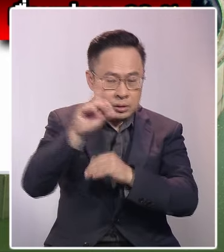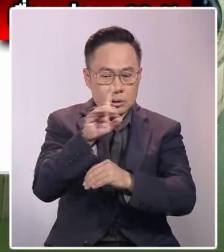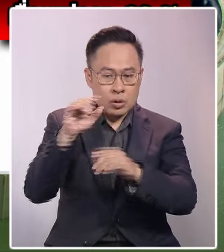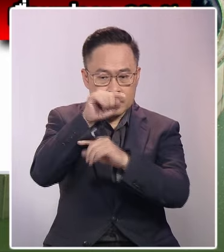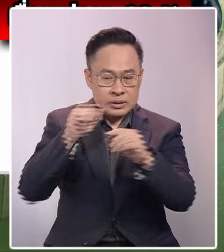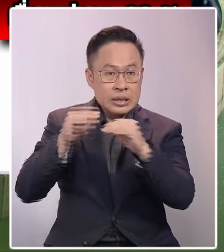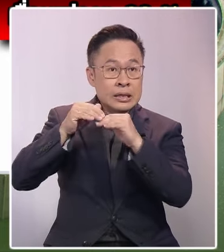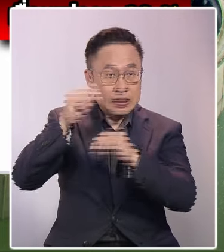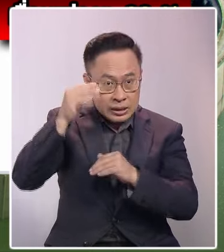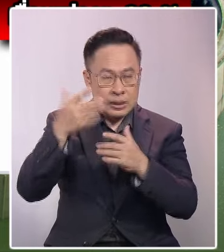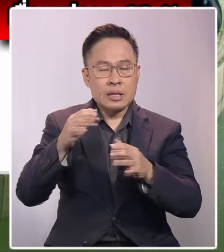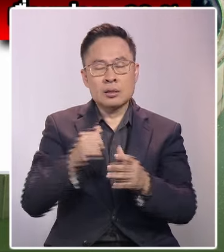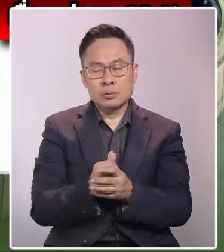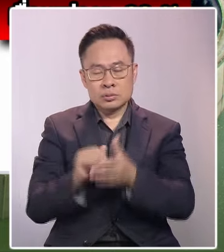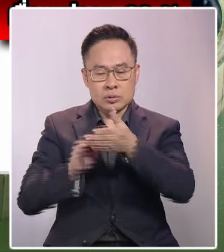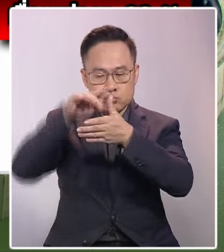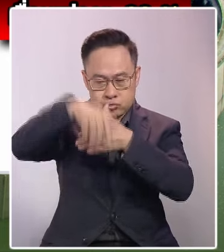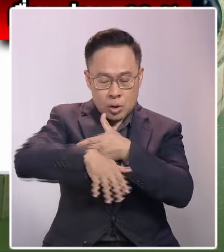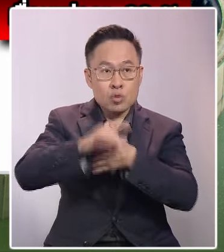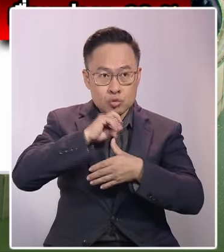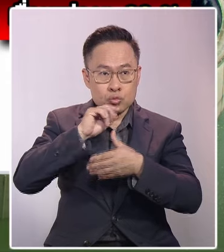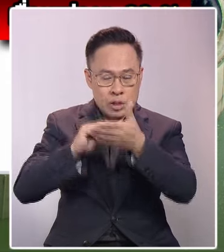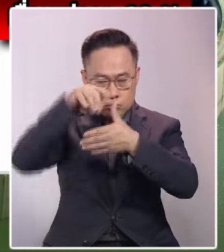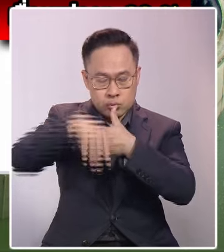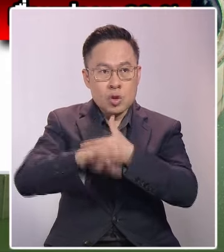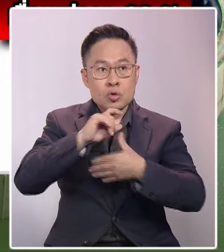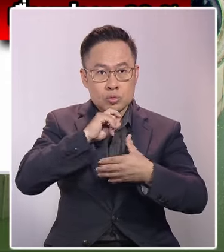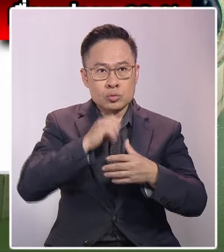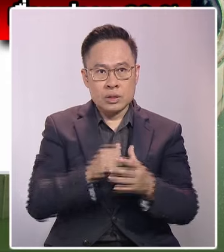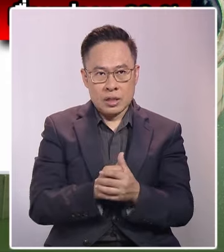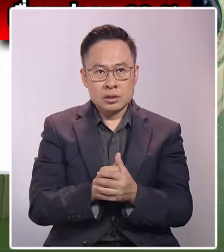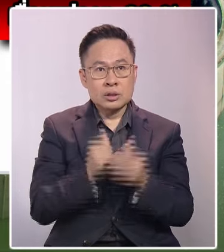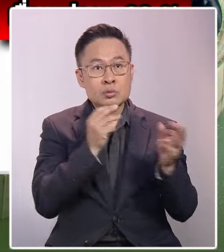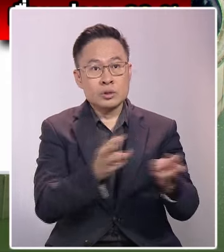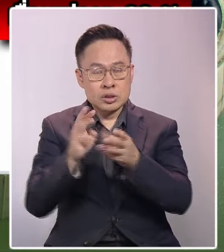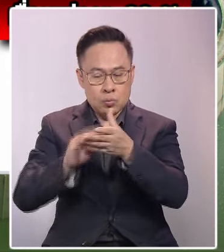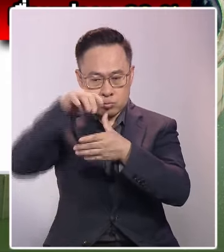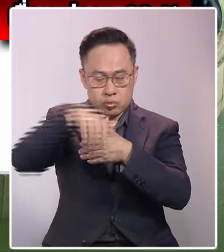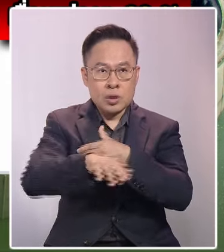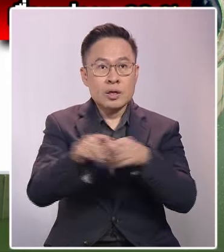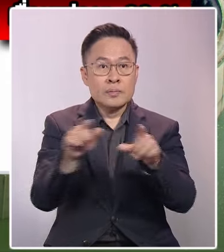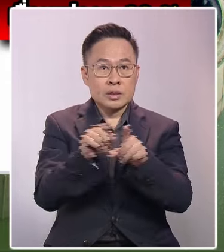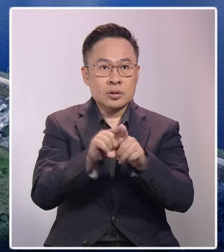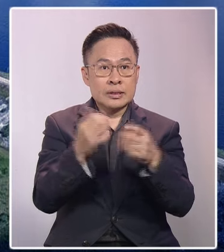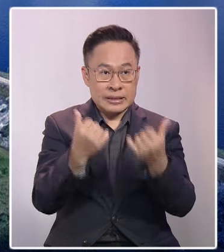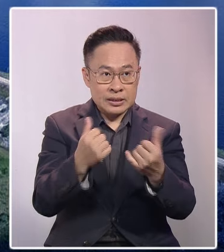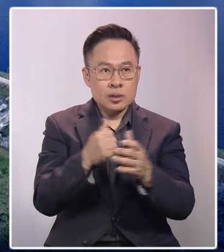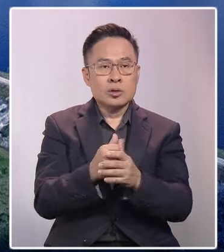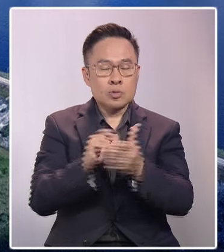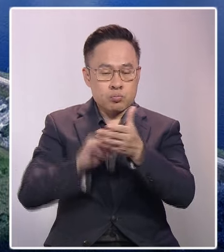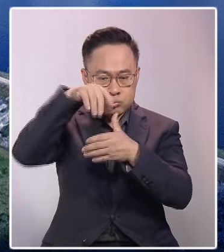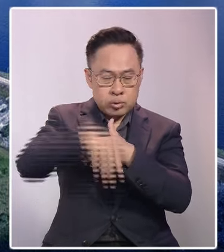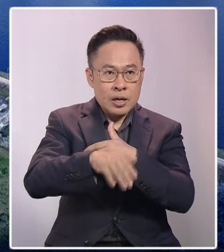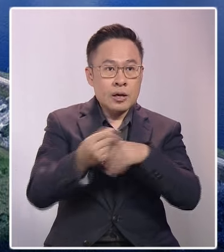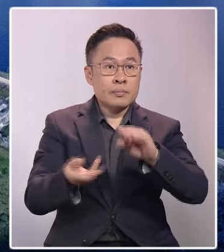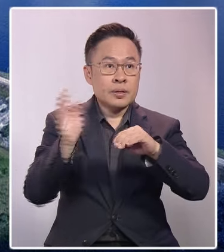จะต้องมีการประกาศเพื่อที่จะหาทางระบายปล่อยทางอาคารระบายน้ำล้นนะคะในอัตราอยู่ที่ 110ลูกบาทเมตต่อ